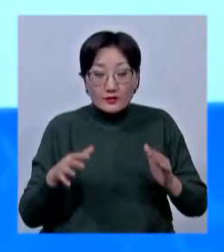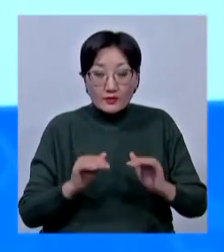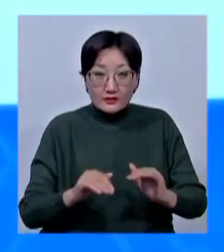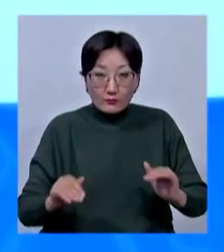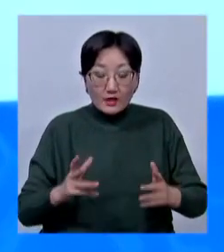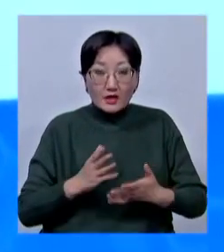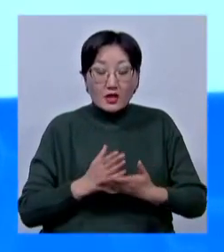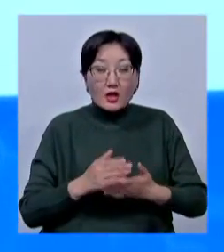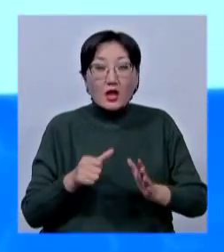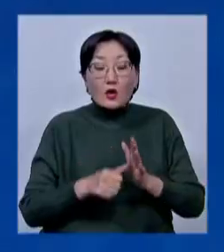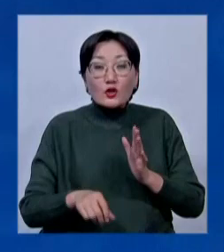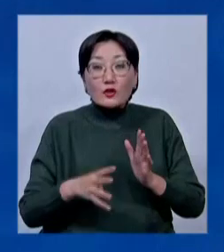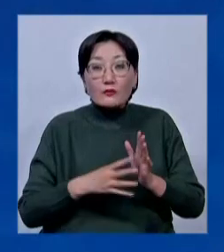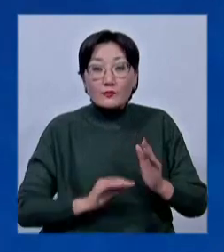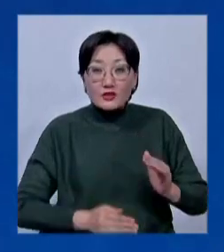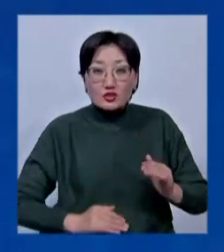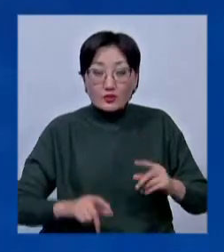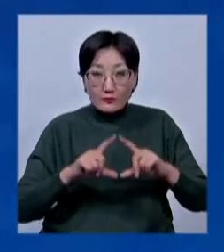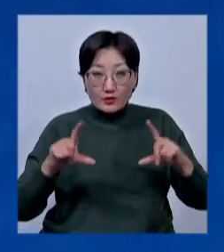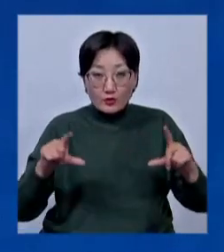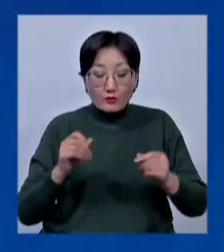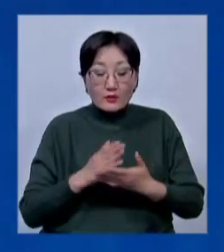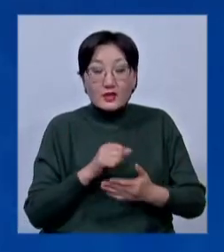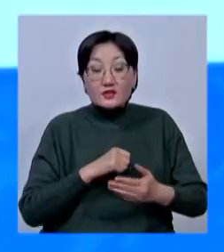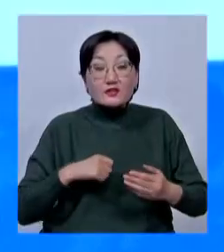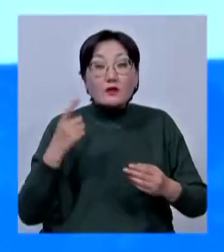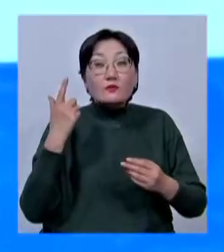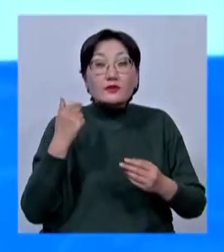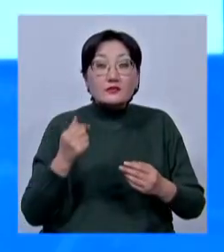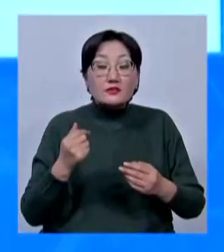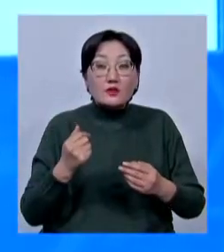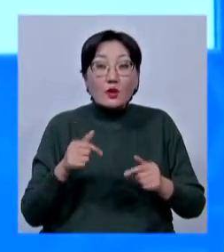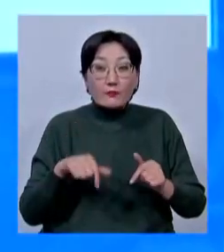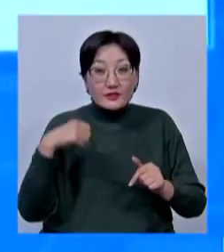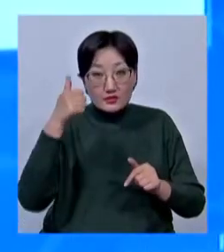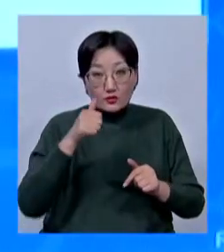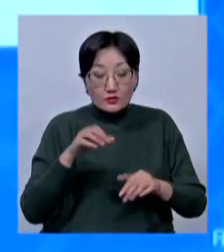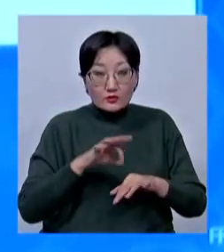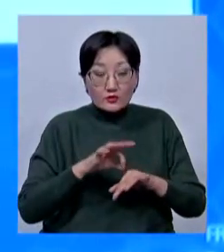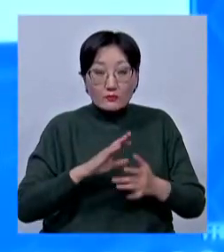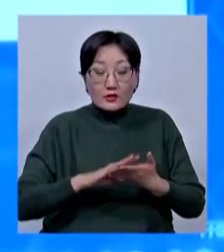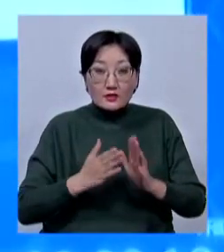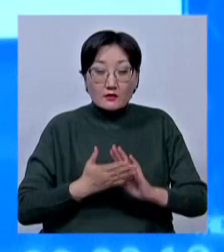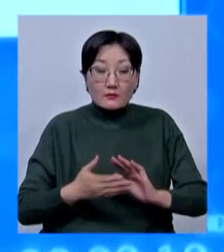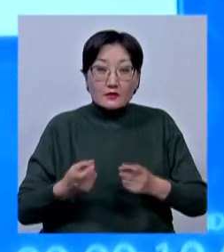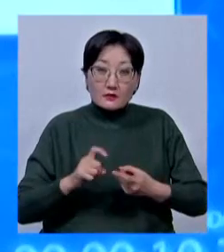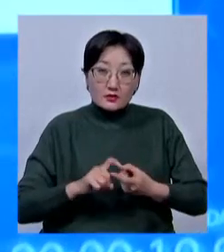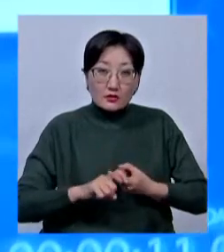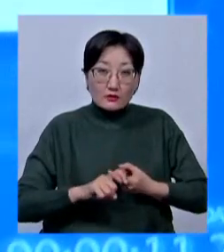бар, 69 жекеменшік мектеп бар. Өздеріңіз білетінде, биыл эпидемиологиялық жағдайға